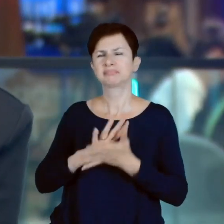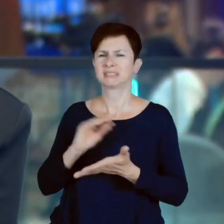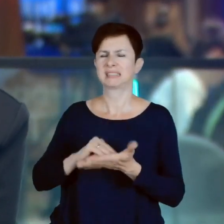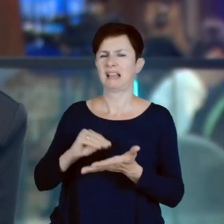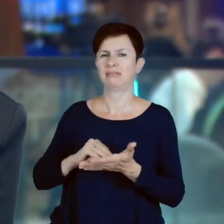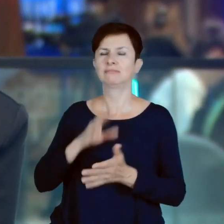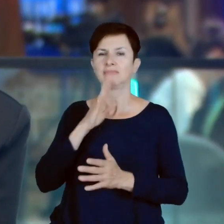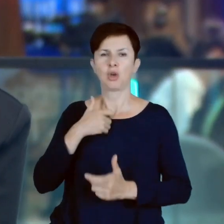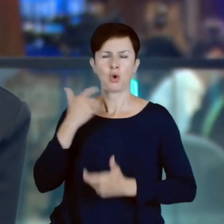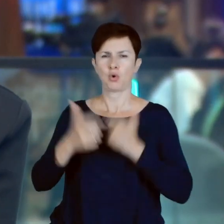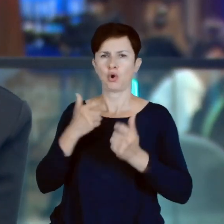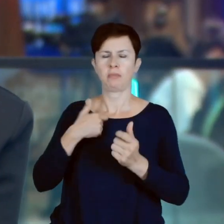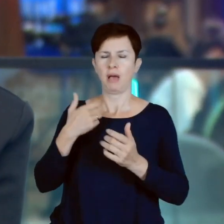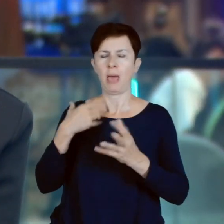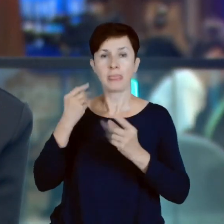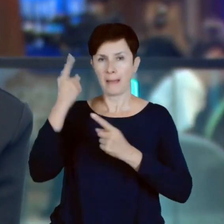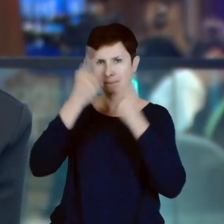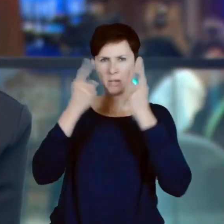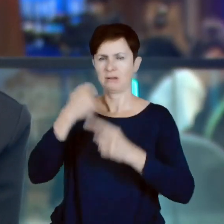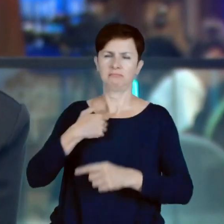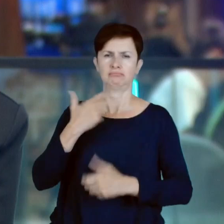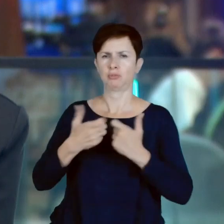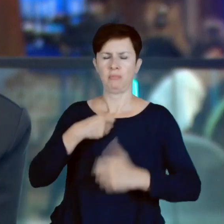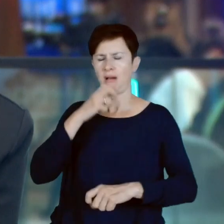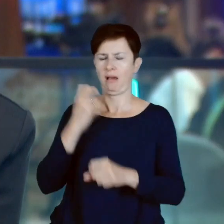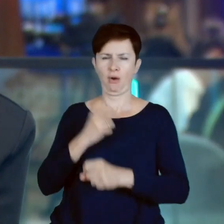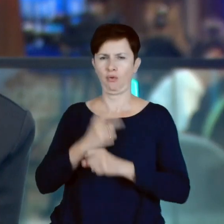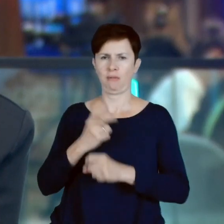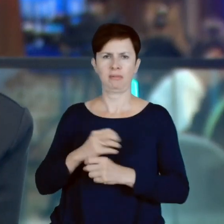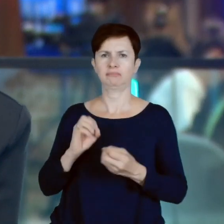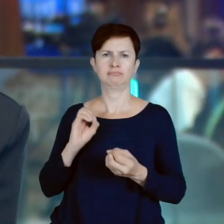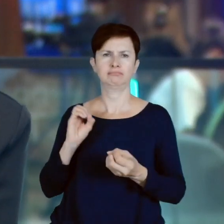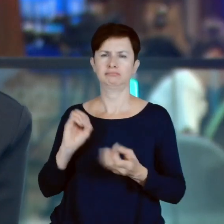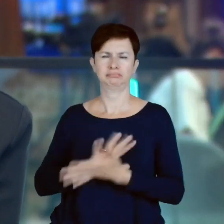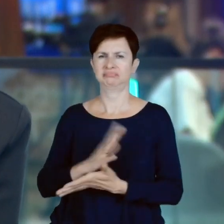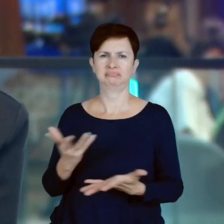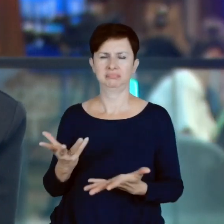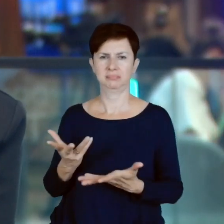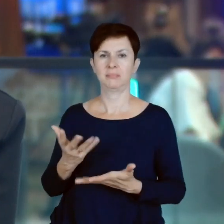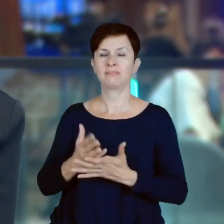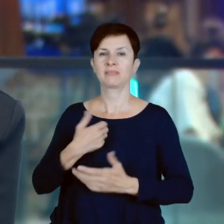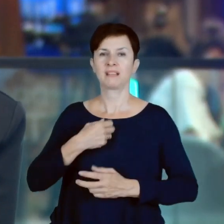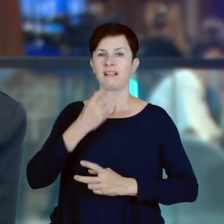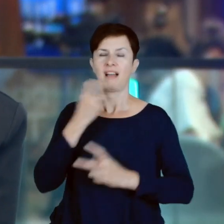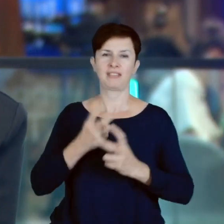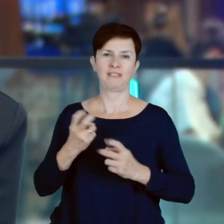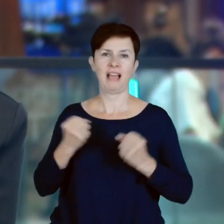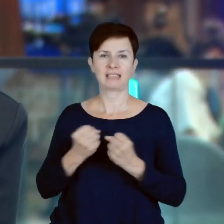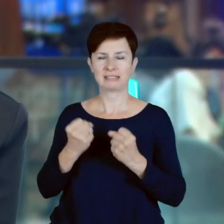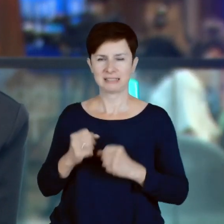prawda? Bezmyślnie wręcz, prawda? Po to, żeby zaoszczędzić energię aktywacyjną, bo z punktu